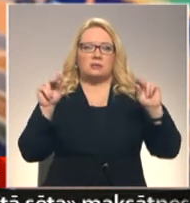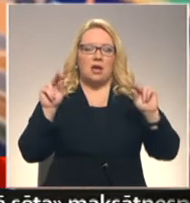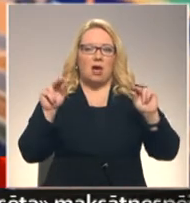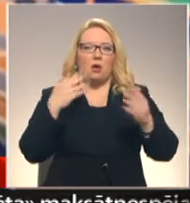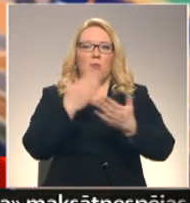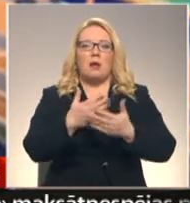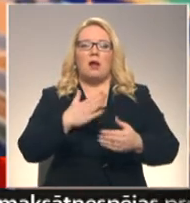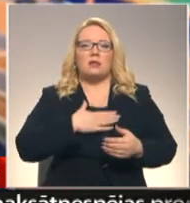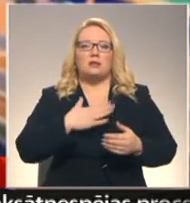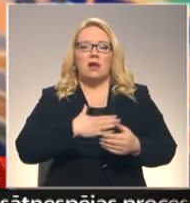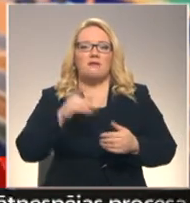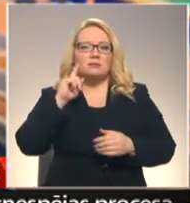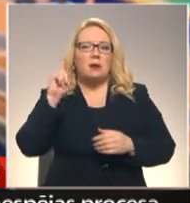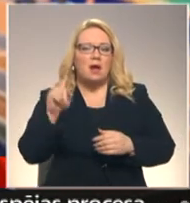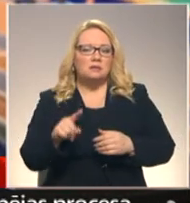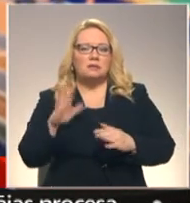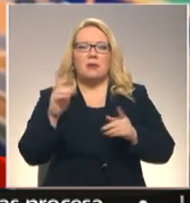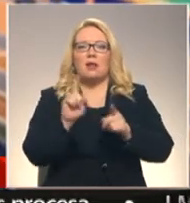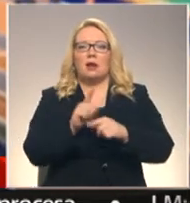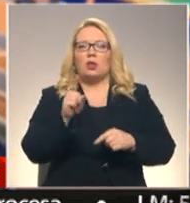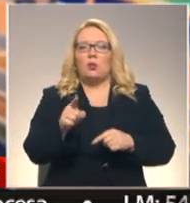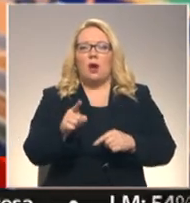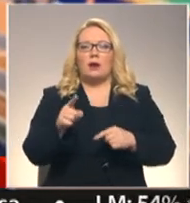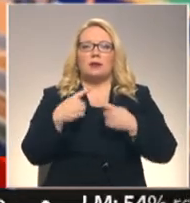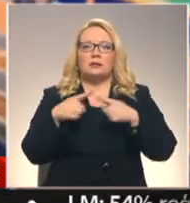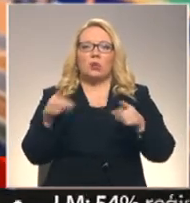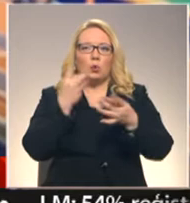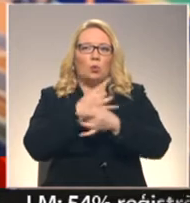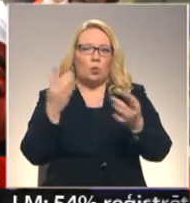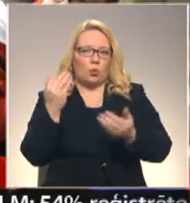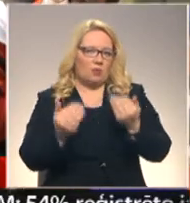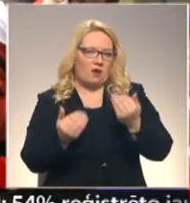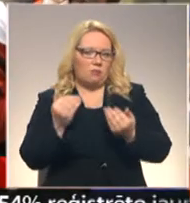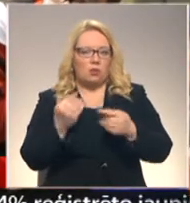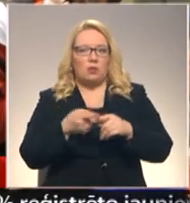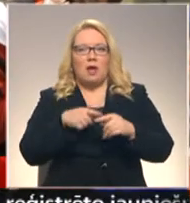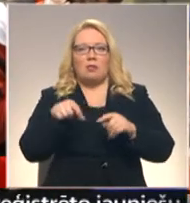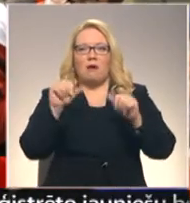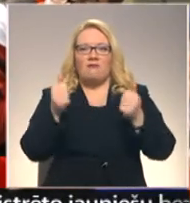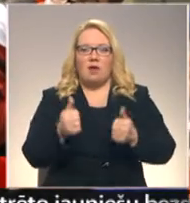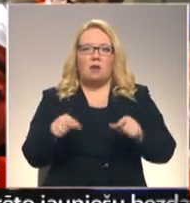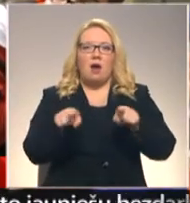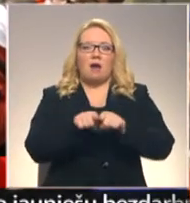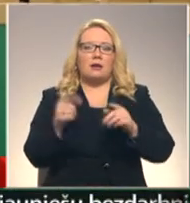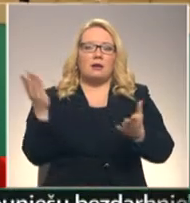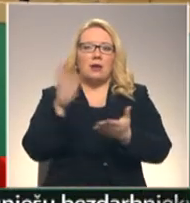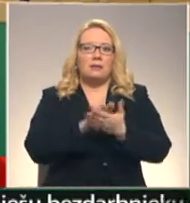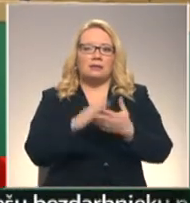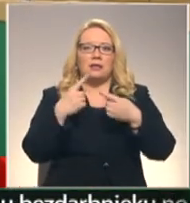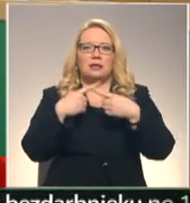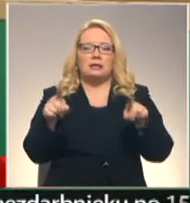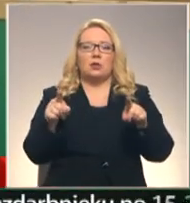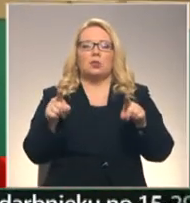parādu savas prasmes, bet arī to, ka viņi redz citu kultūru varbūt. Tādā veidā viņi arī iepazīst